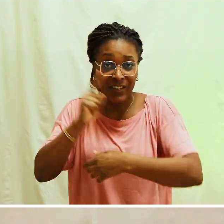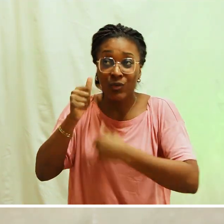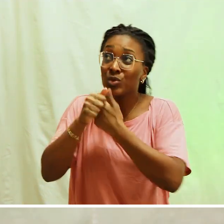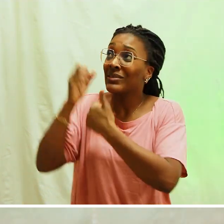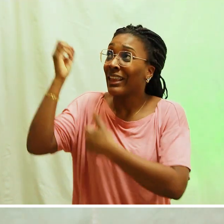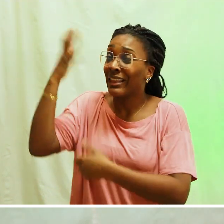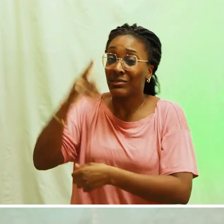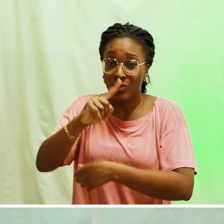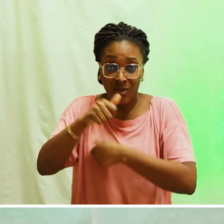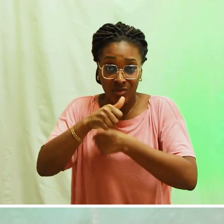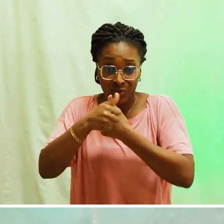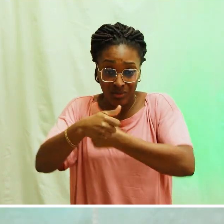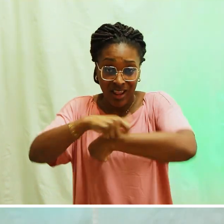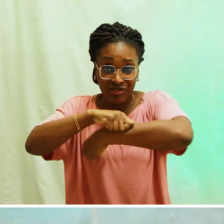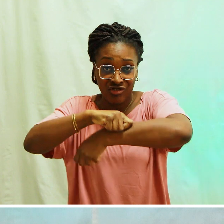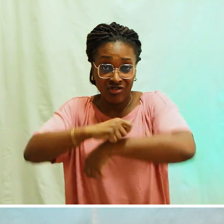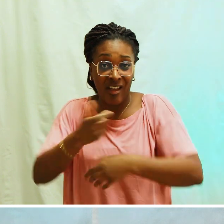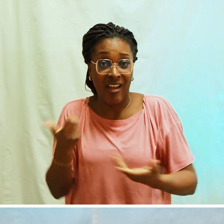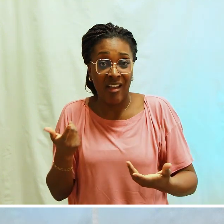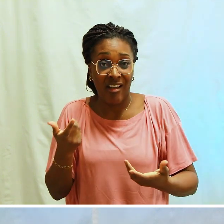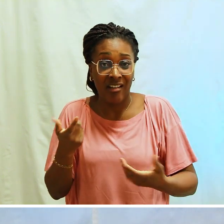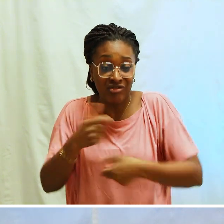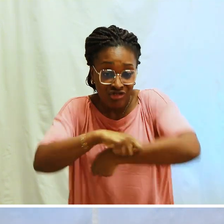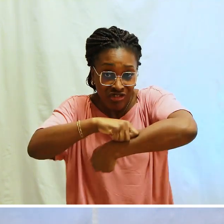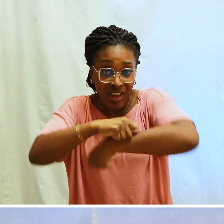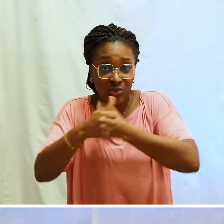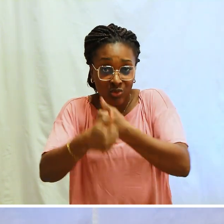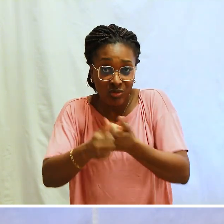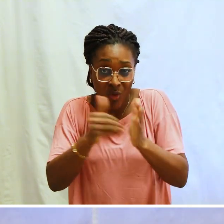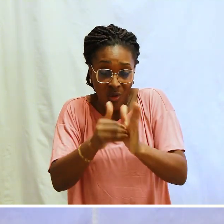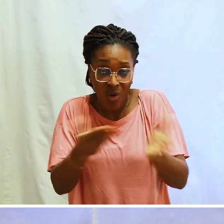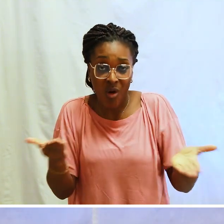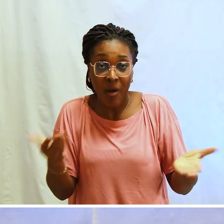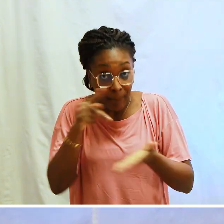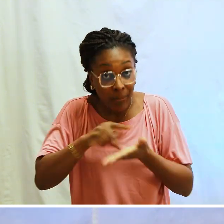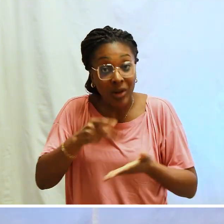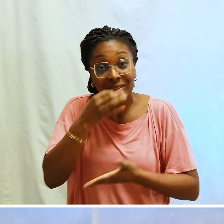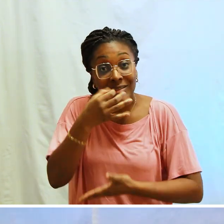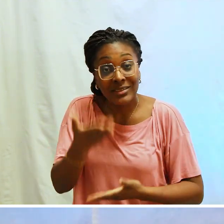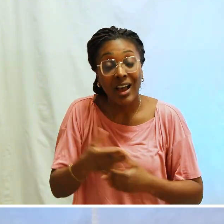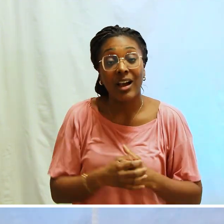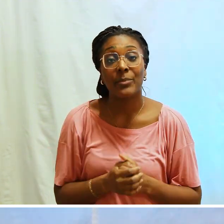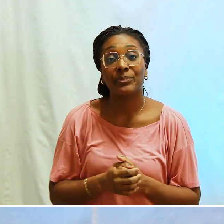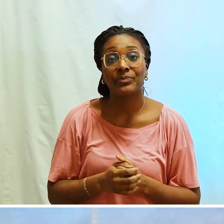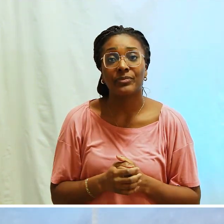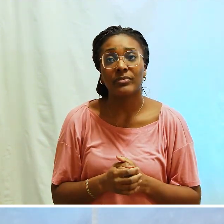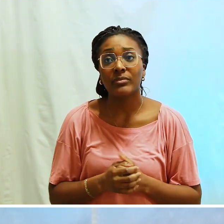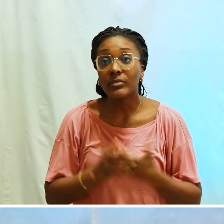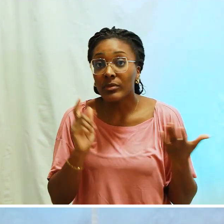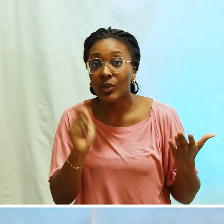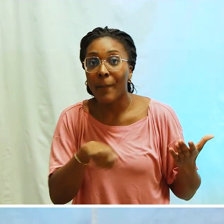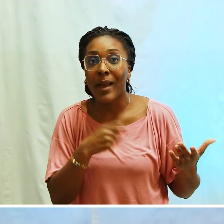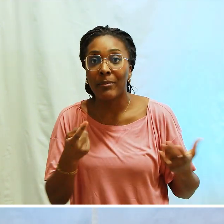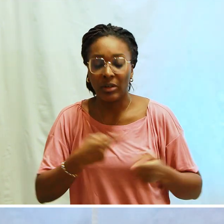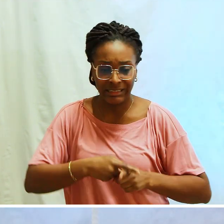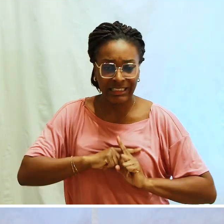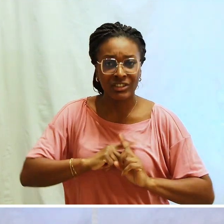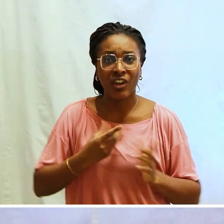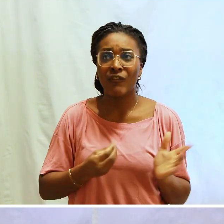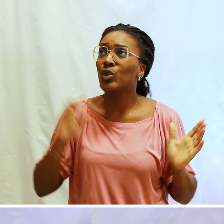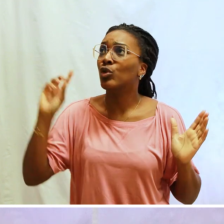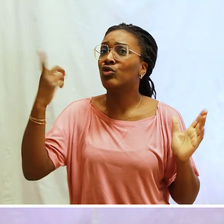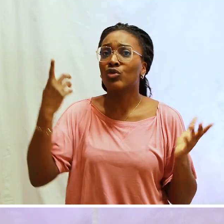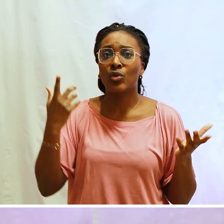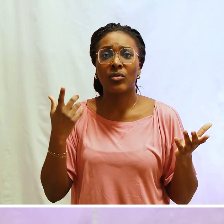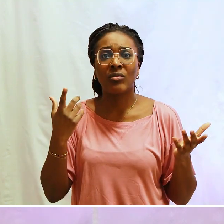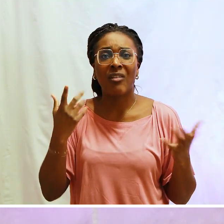vous suivez vos vieux penchants. Leur vieille nature a été crucifiée. Mais ils ont